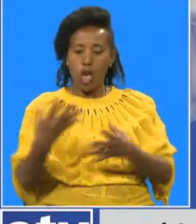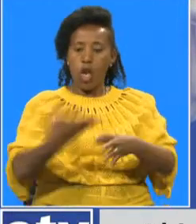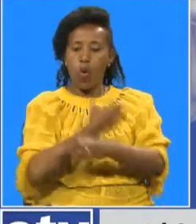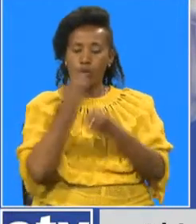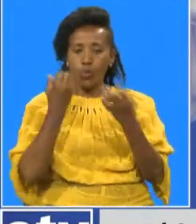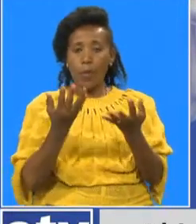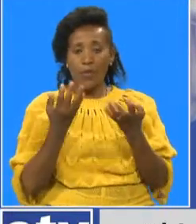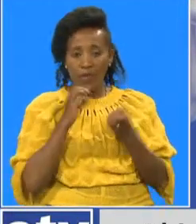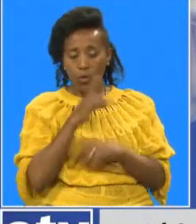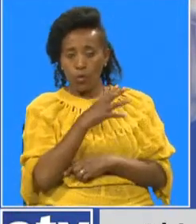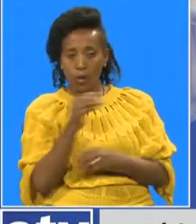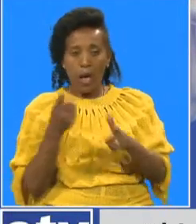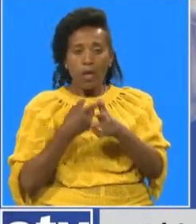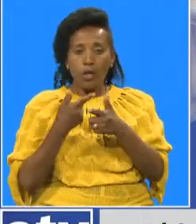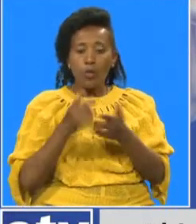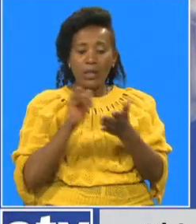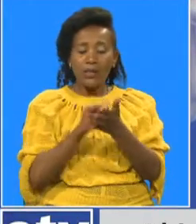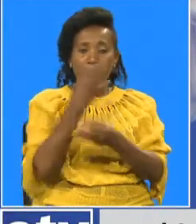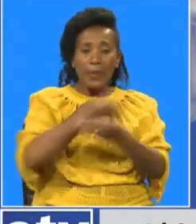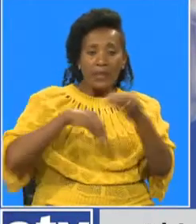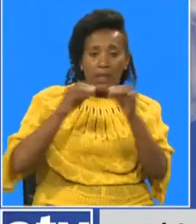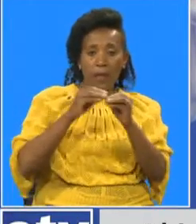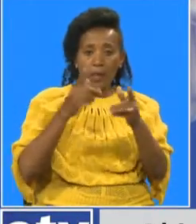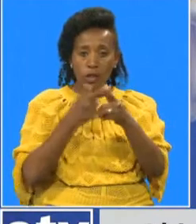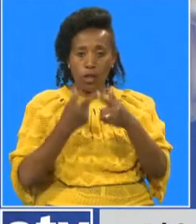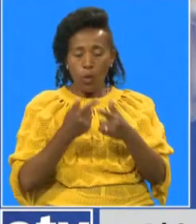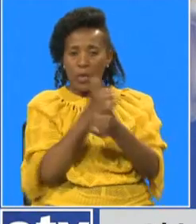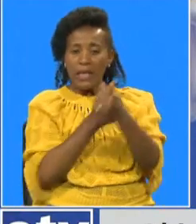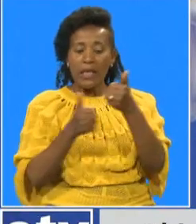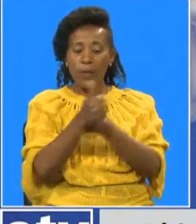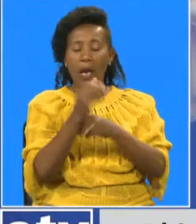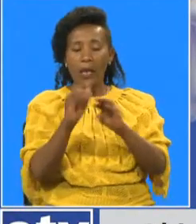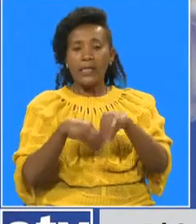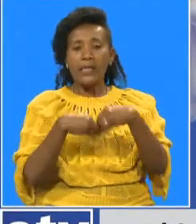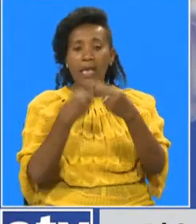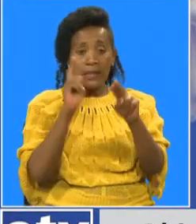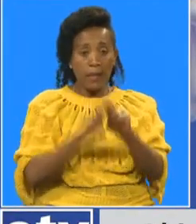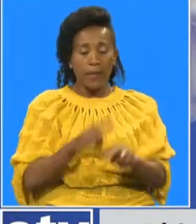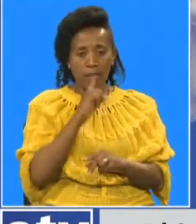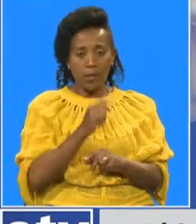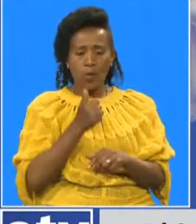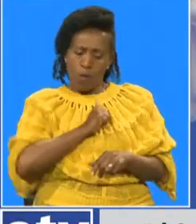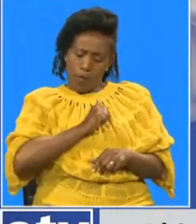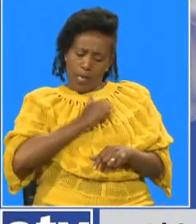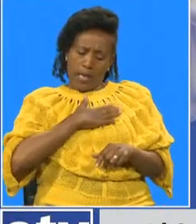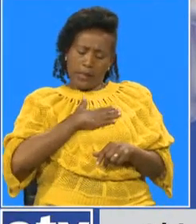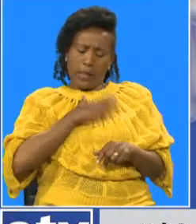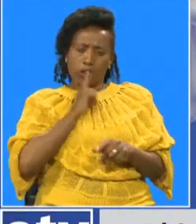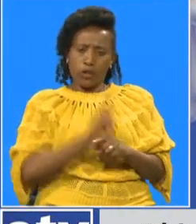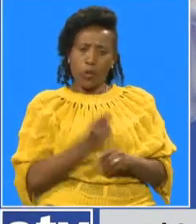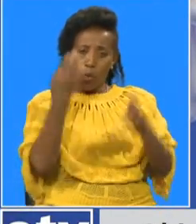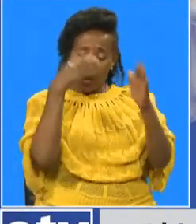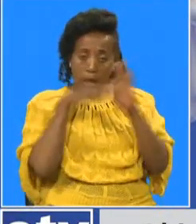ሊወስዱ የሚፈልጉና ደግሞ ከዛ በተጨማሪ እንደውም እንደ ክራይቴሪያ ያስቀመጥ ነው በራሳቸው ፎሬን